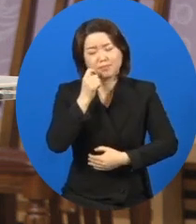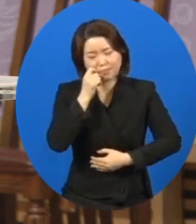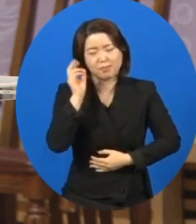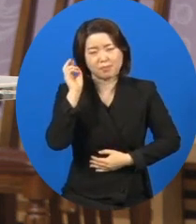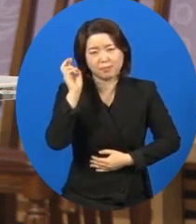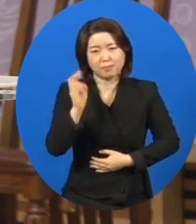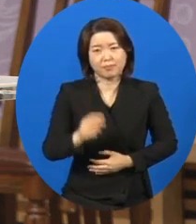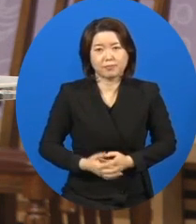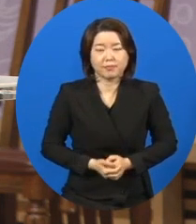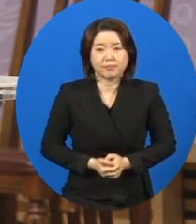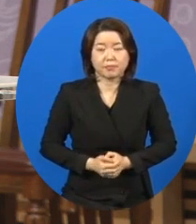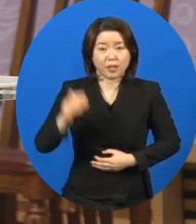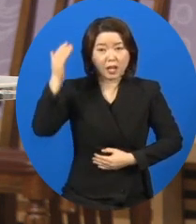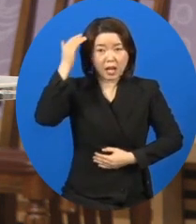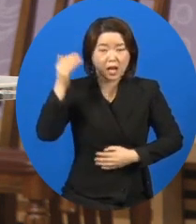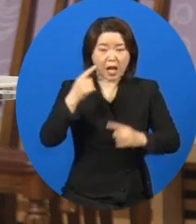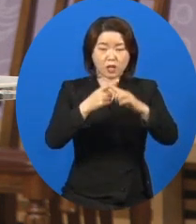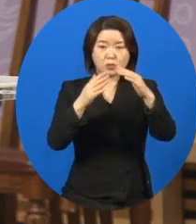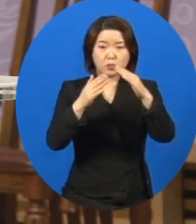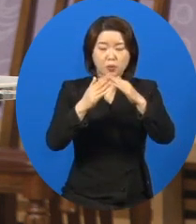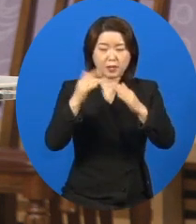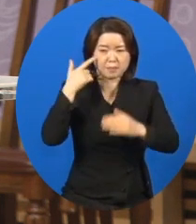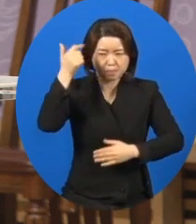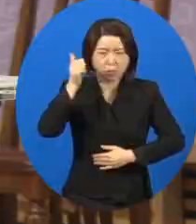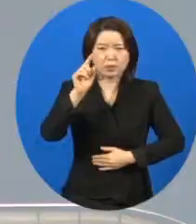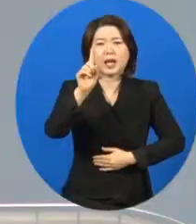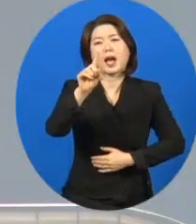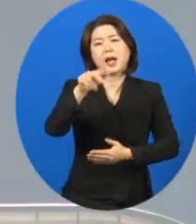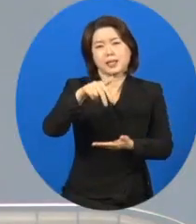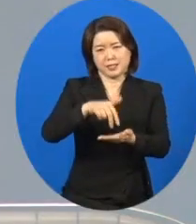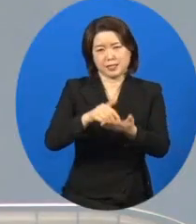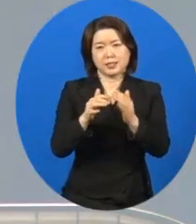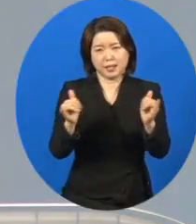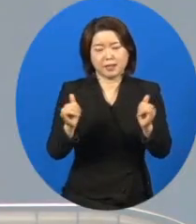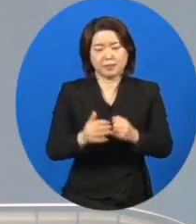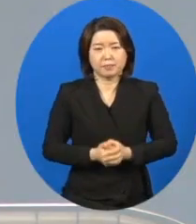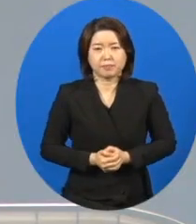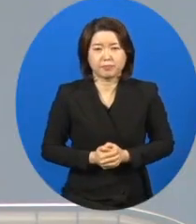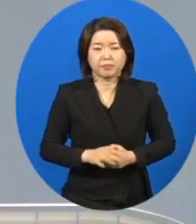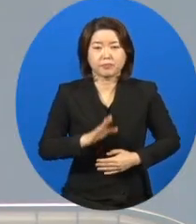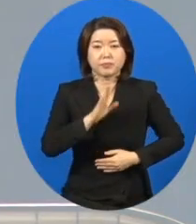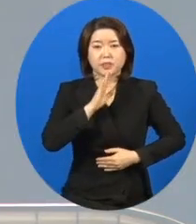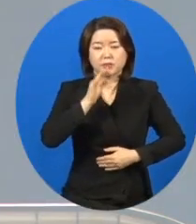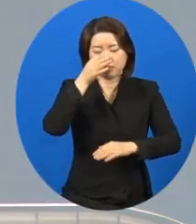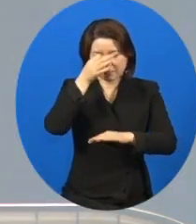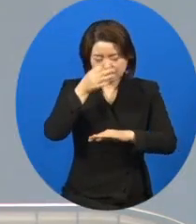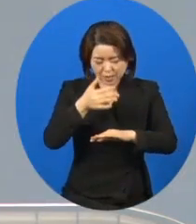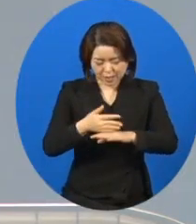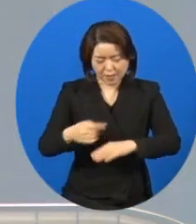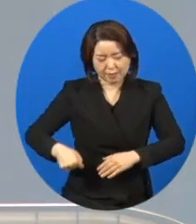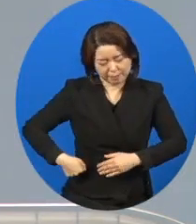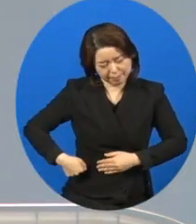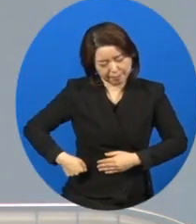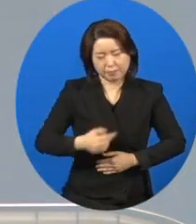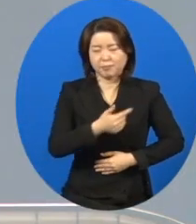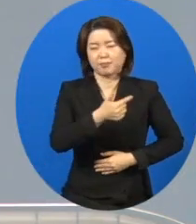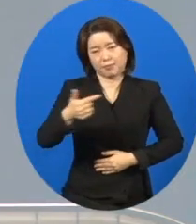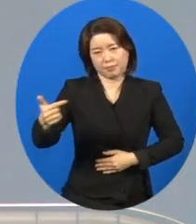겁니다. 한국교회 목사의 한 사람으로서 정말 미안한 마음이 참 큽니다.